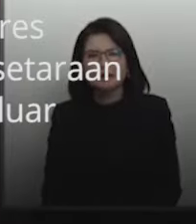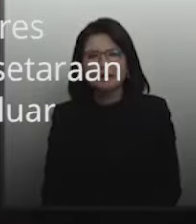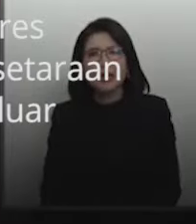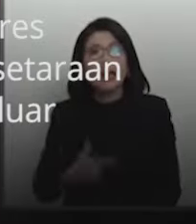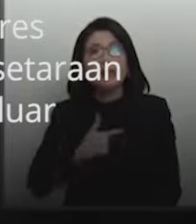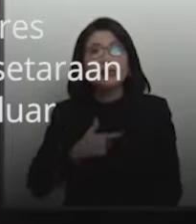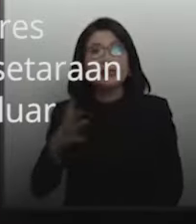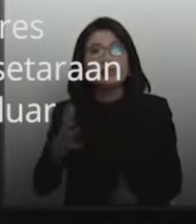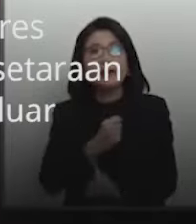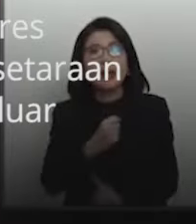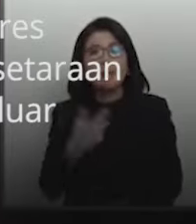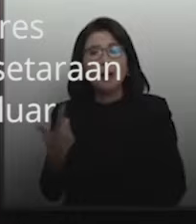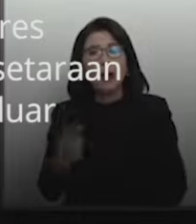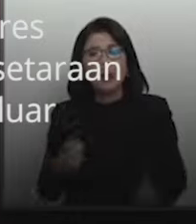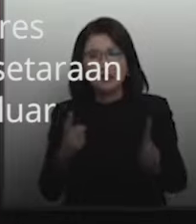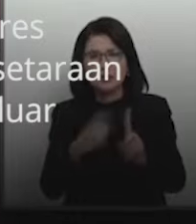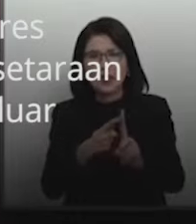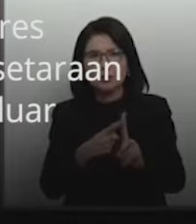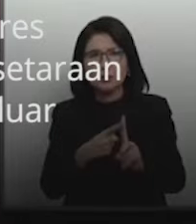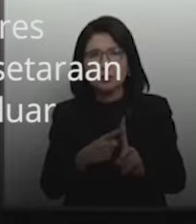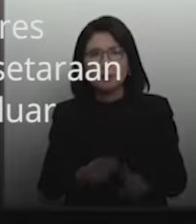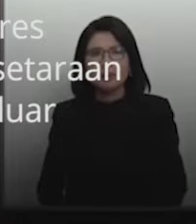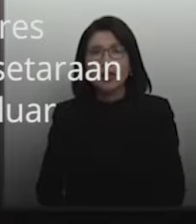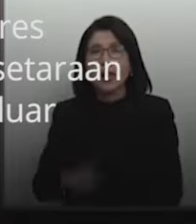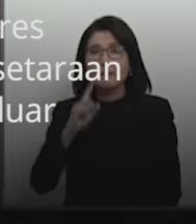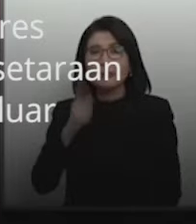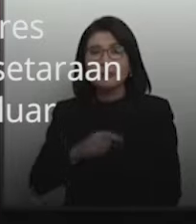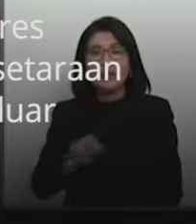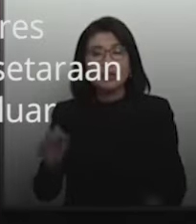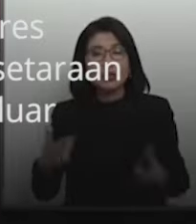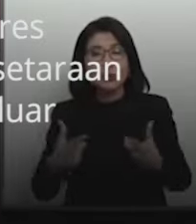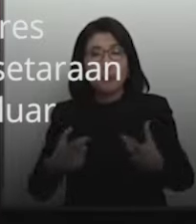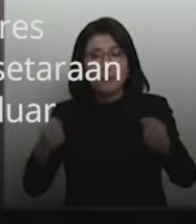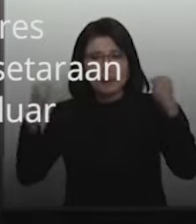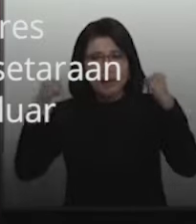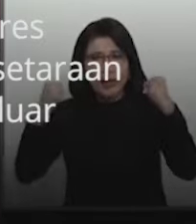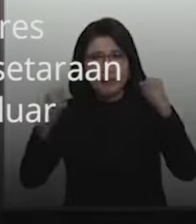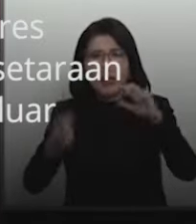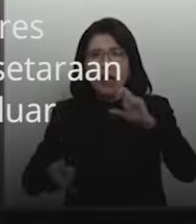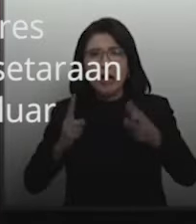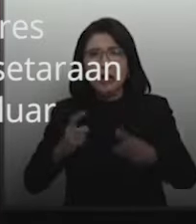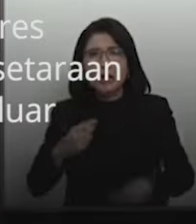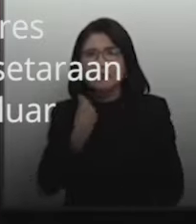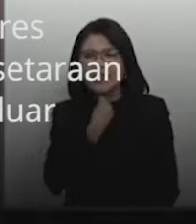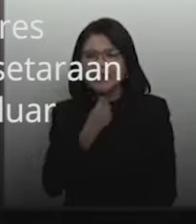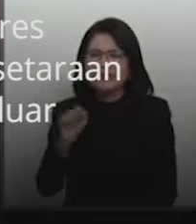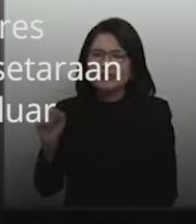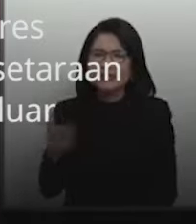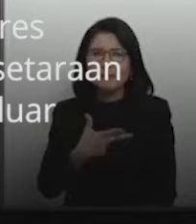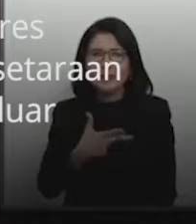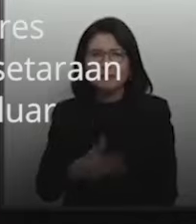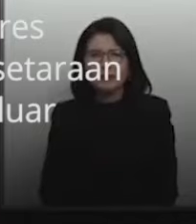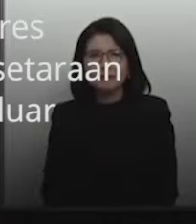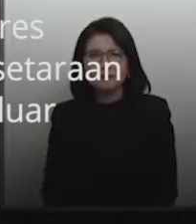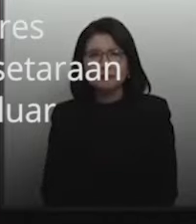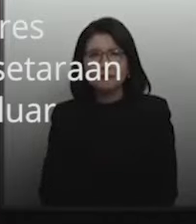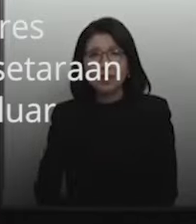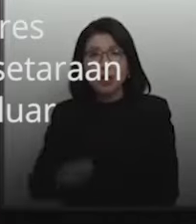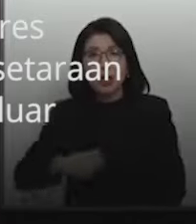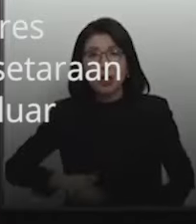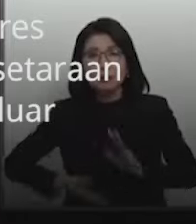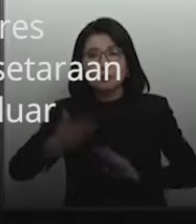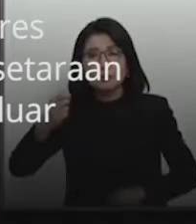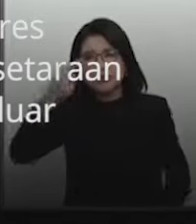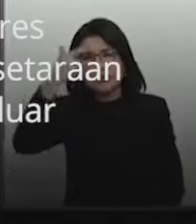sampai satu kita akan memastikan hidup sehat dan bila sakit ada pertolongan cepat tumbuh cerdas dengan